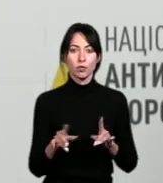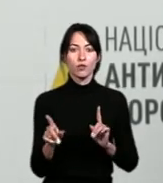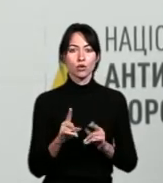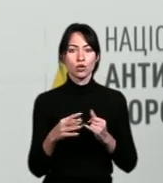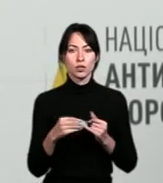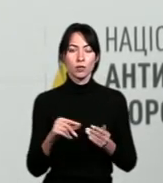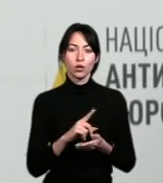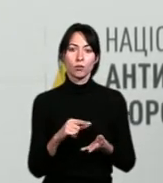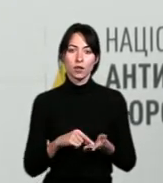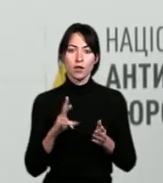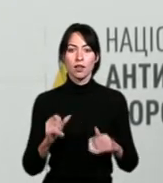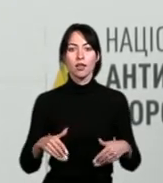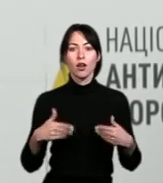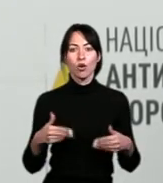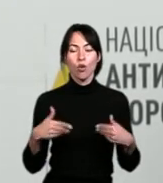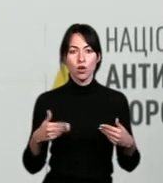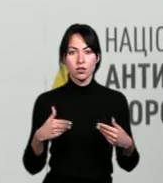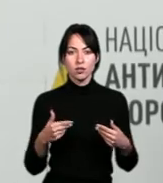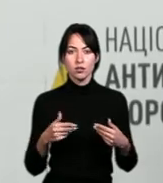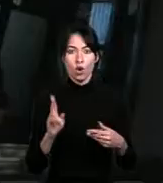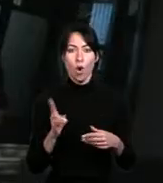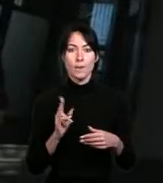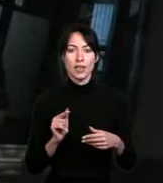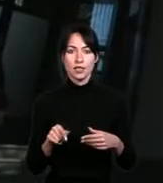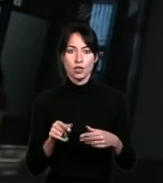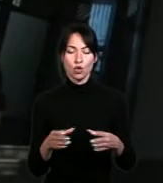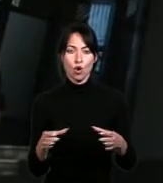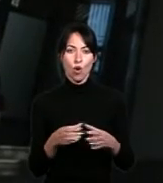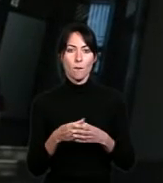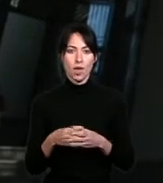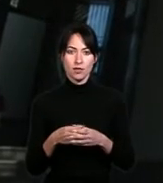земельного питання на користь комерційної компанії.